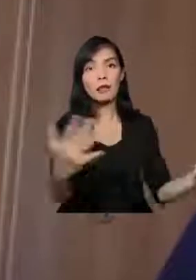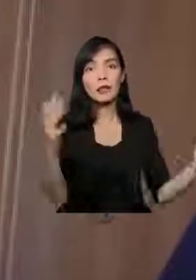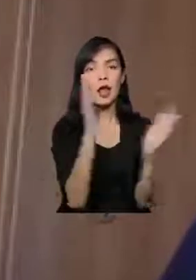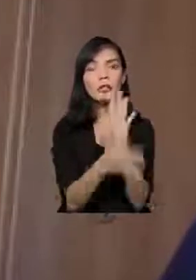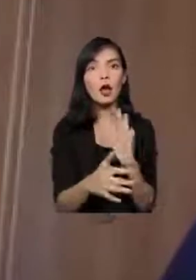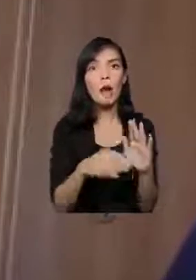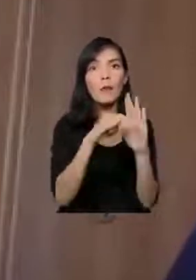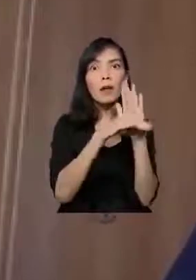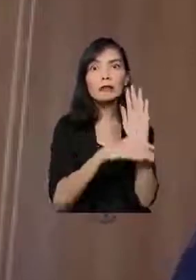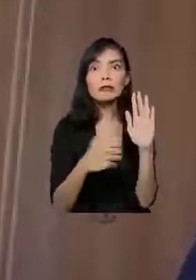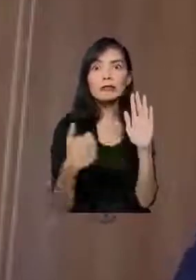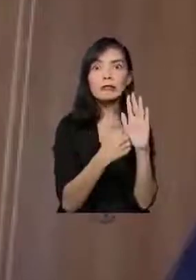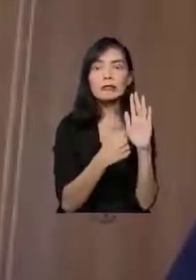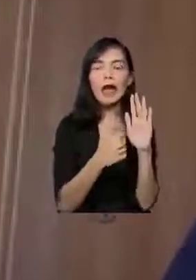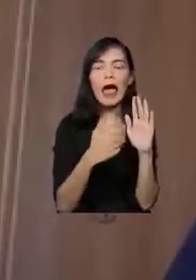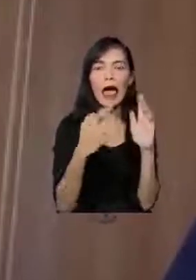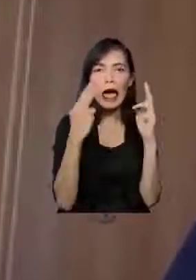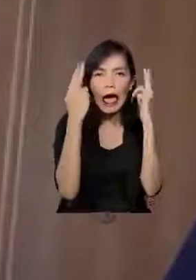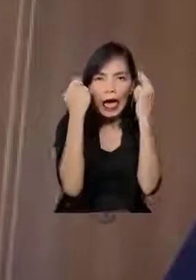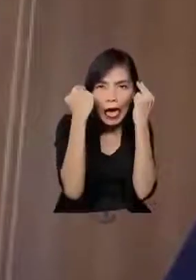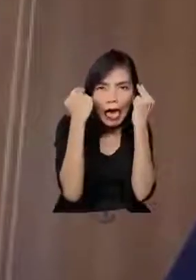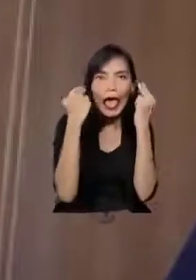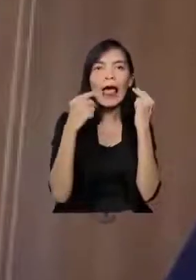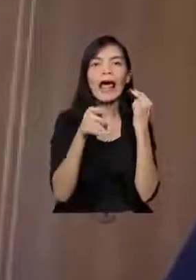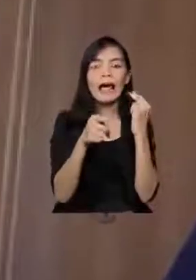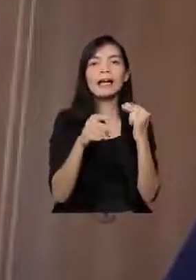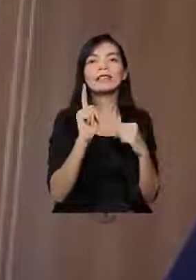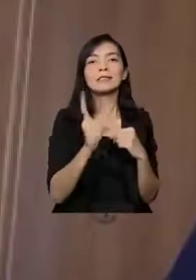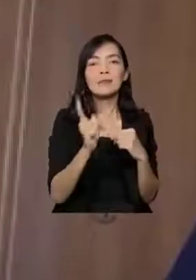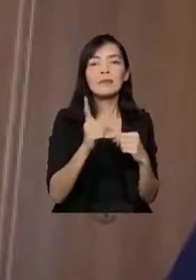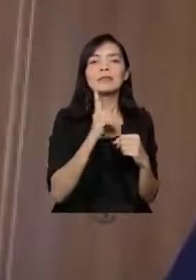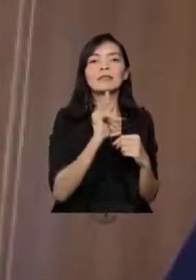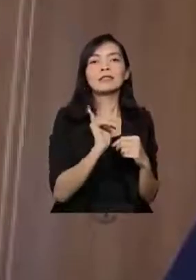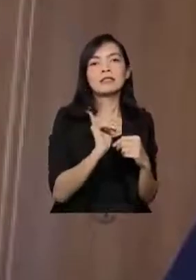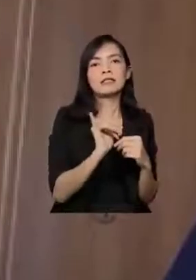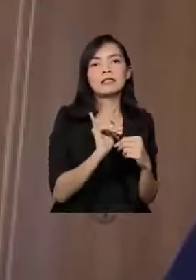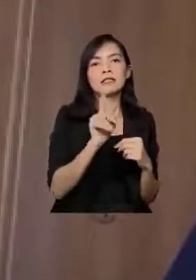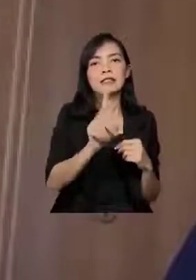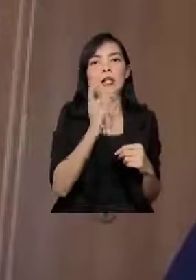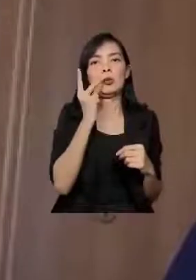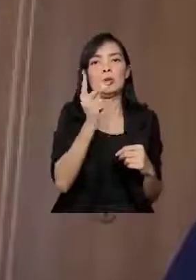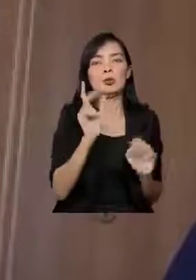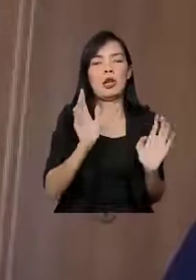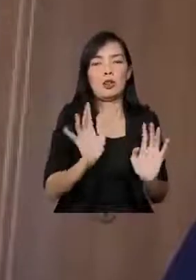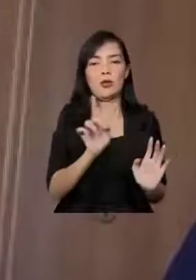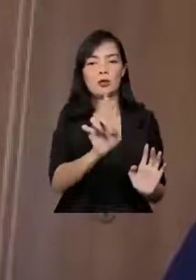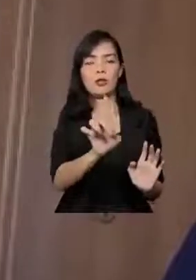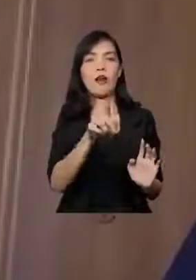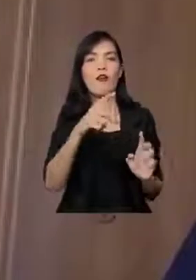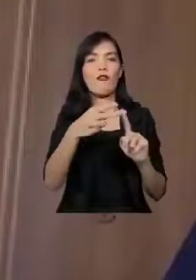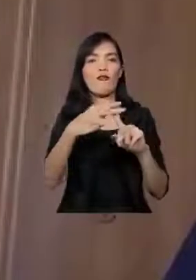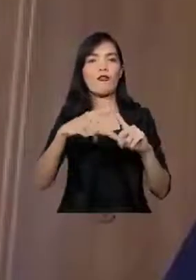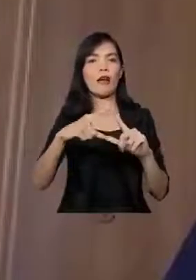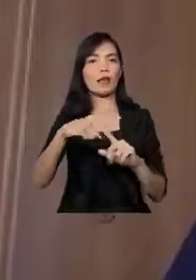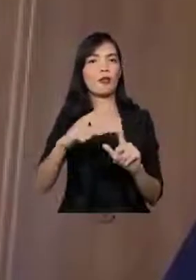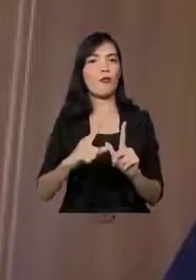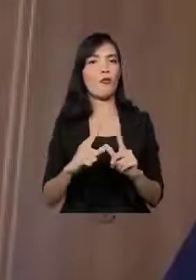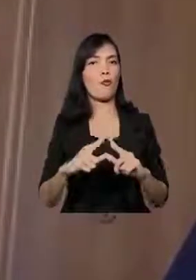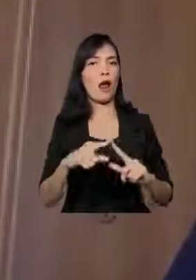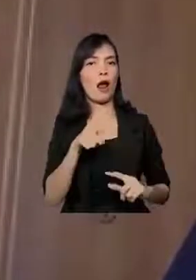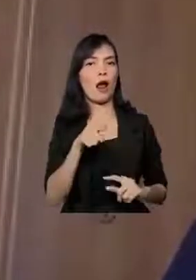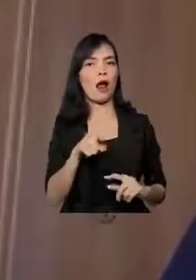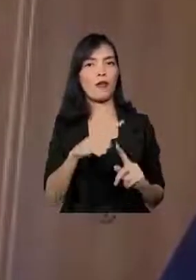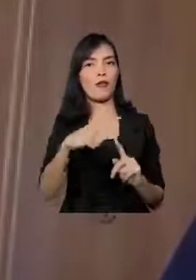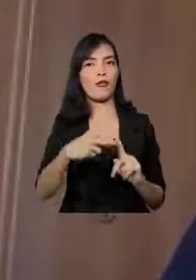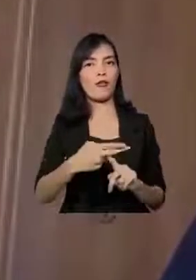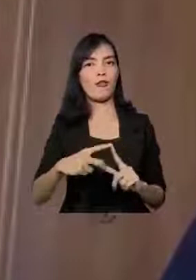langsung menurut yups karena memang langsung meregang memang satu-satunya rujukan untuk fatwa adalah diameter